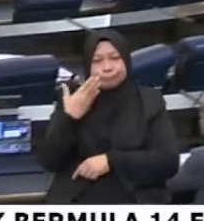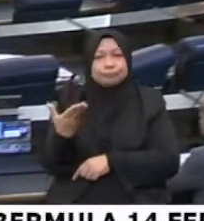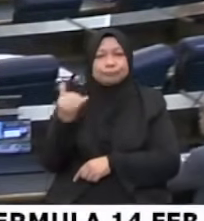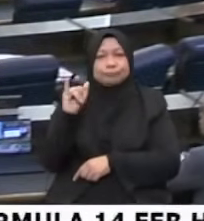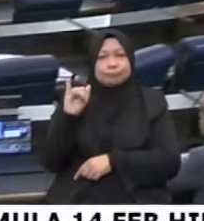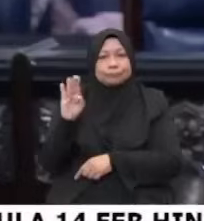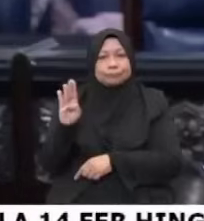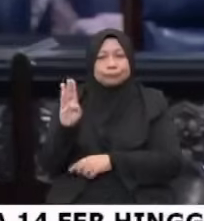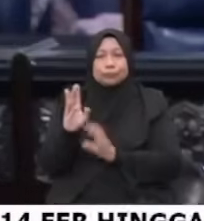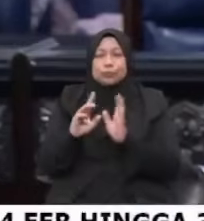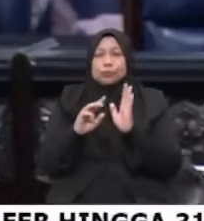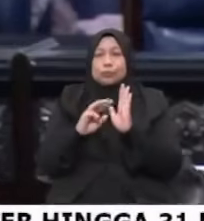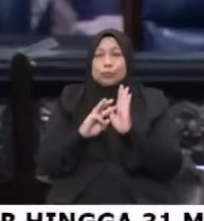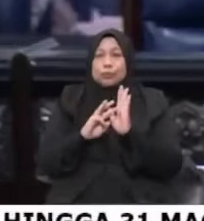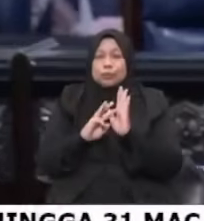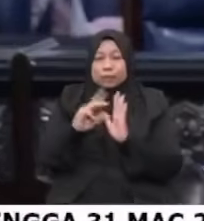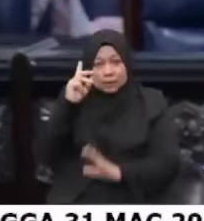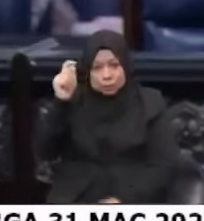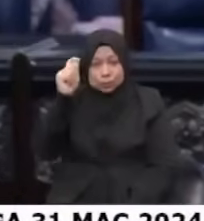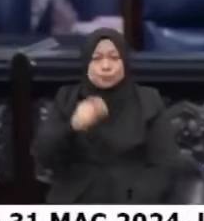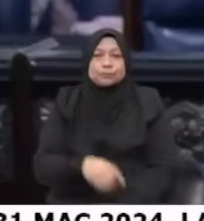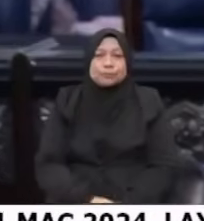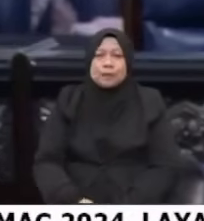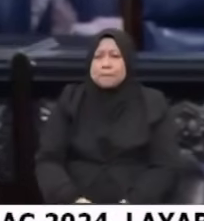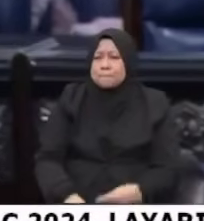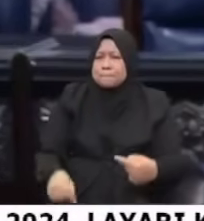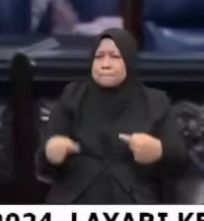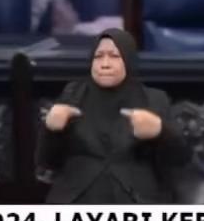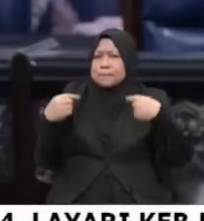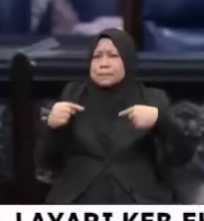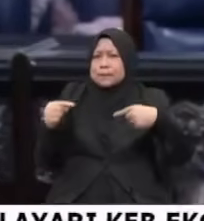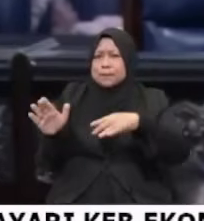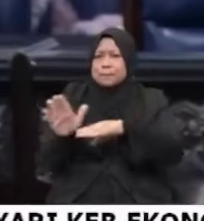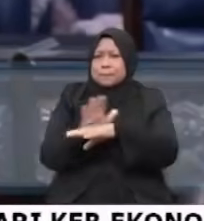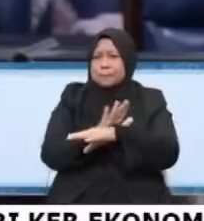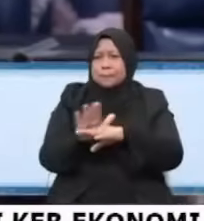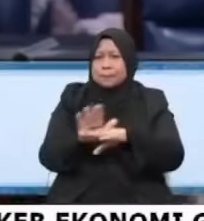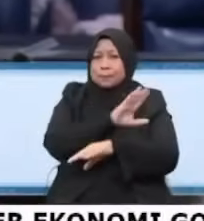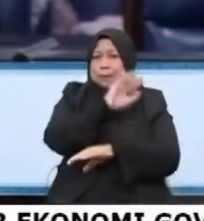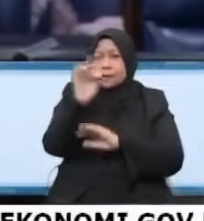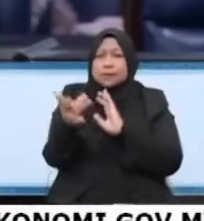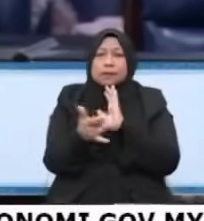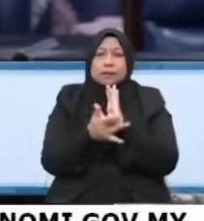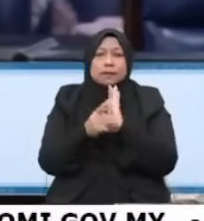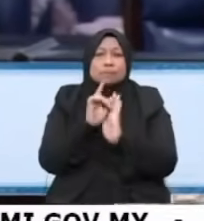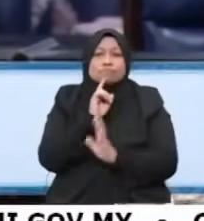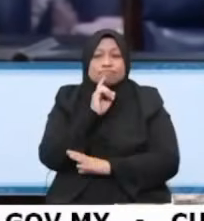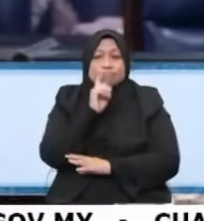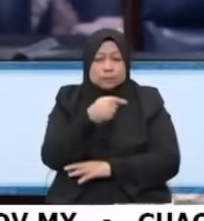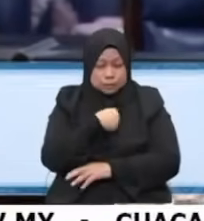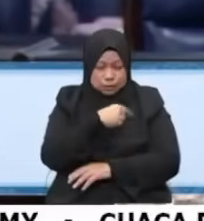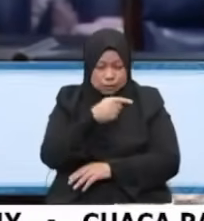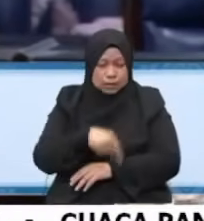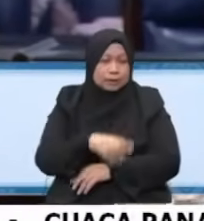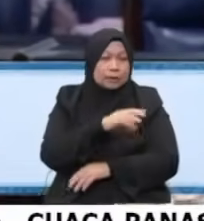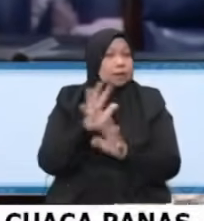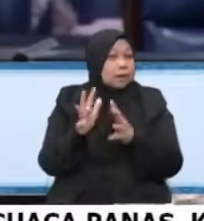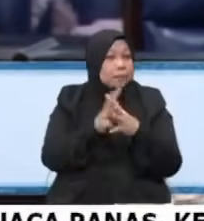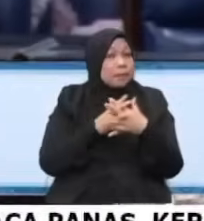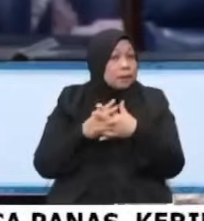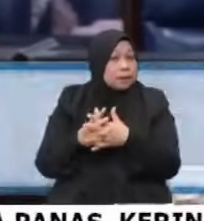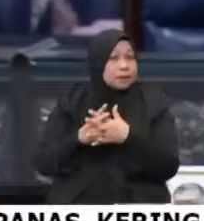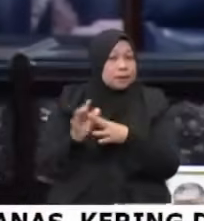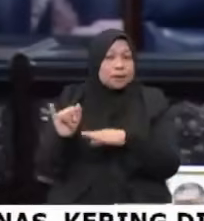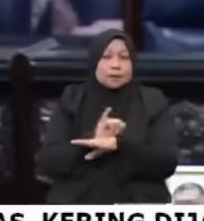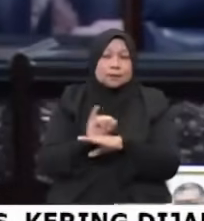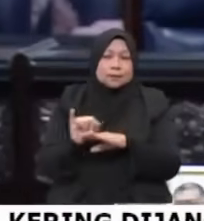berhormata Terengganu saingan perdagangan dan teknologi antara China dengan Amerika Syarikat di dalam